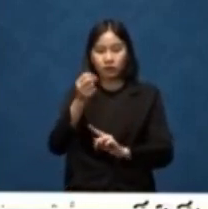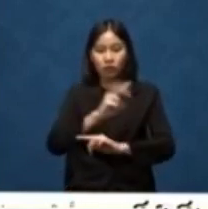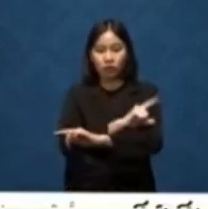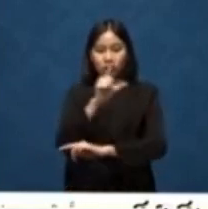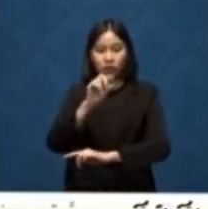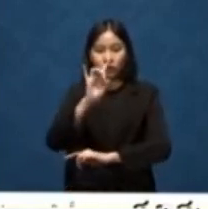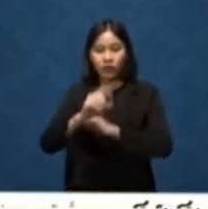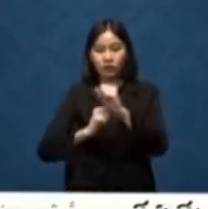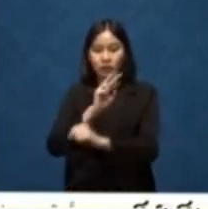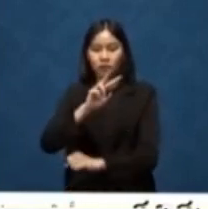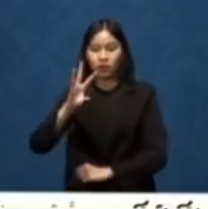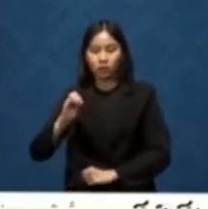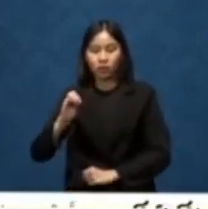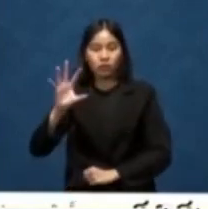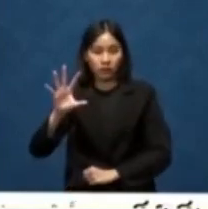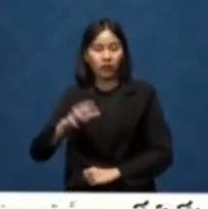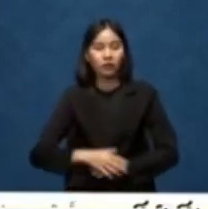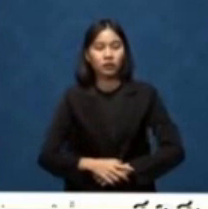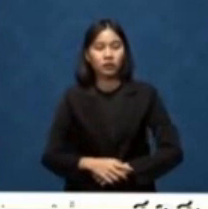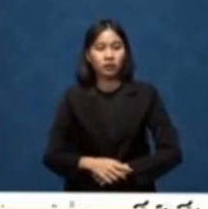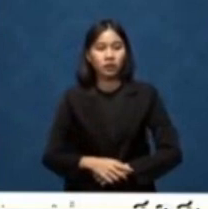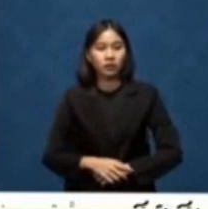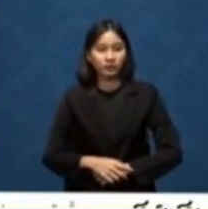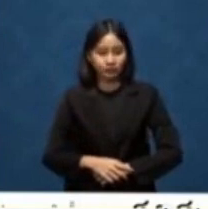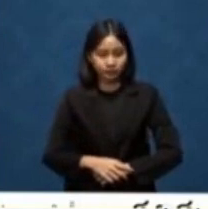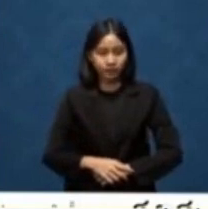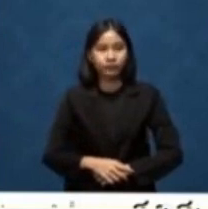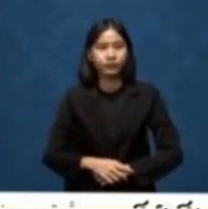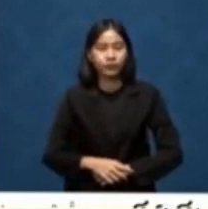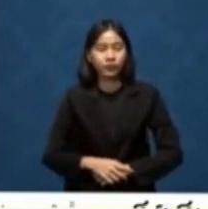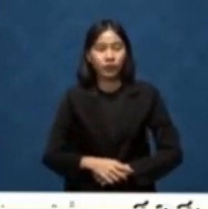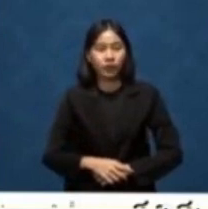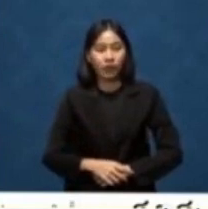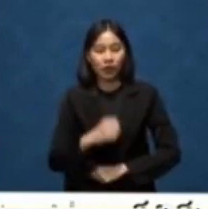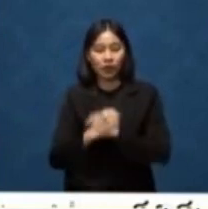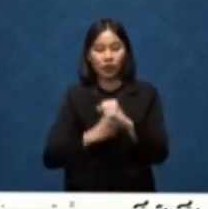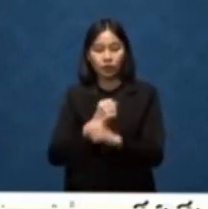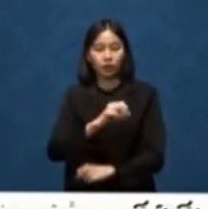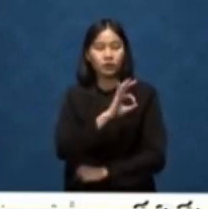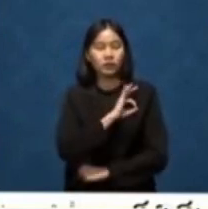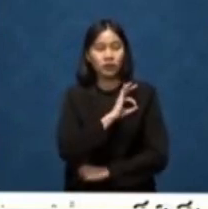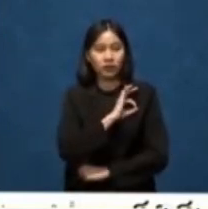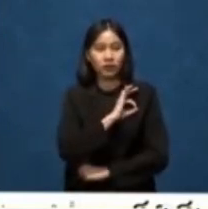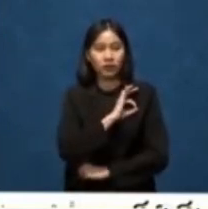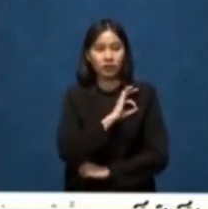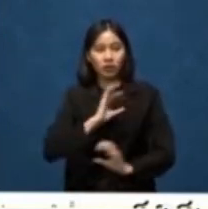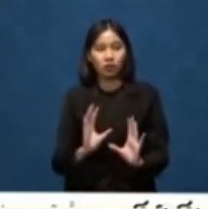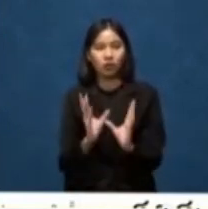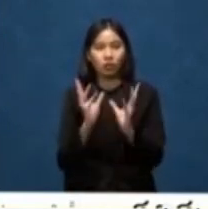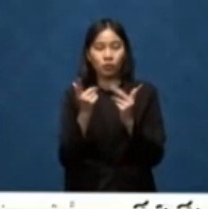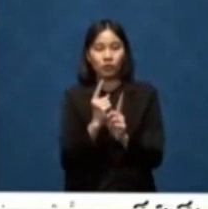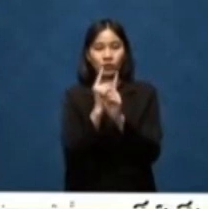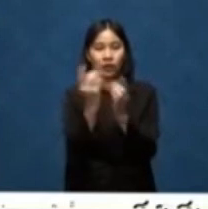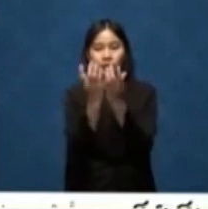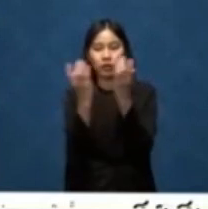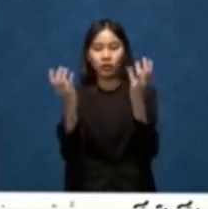สภาผู้แทนสุนทรตั้งแต่วันที่ 28ธันวาคม 2565ซึ่งเป็นผลในสมัยเจ้า